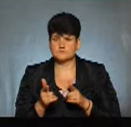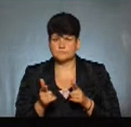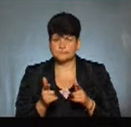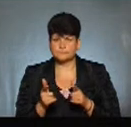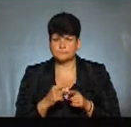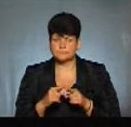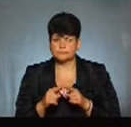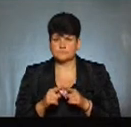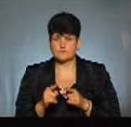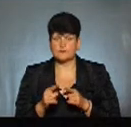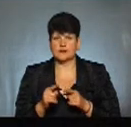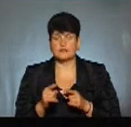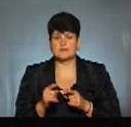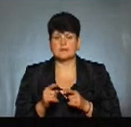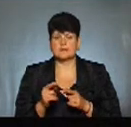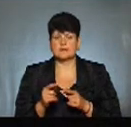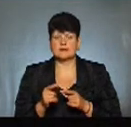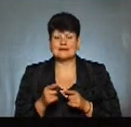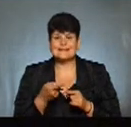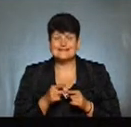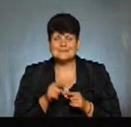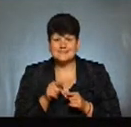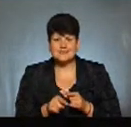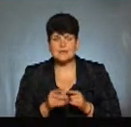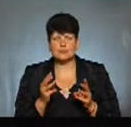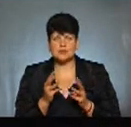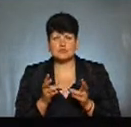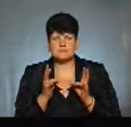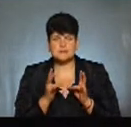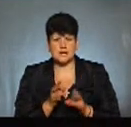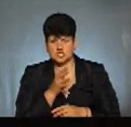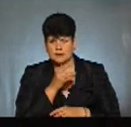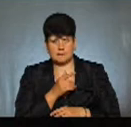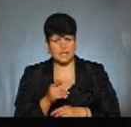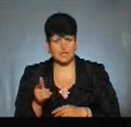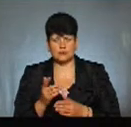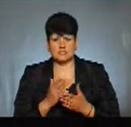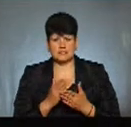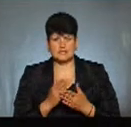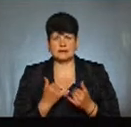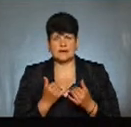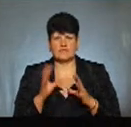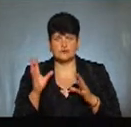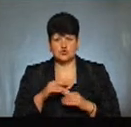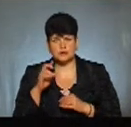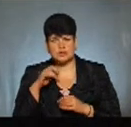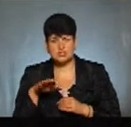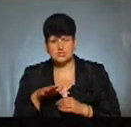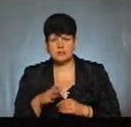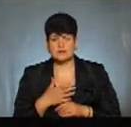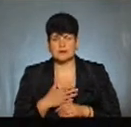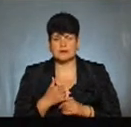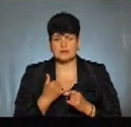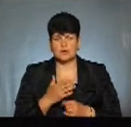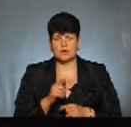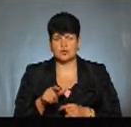достигають, зерно наливається, і цей пожежонебезпечний період є дуже важливим для як для цілої держави, так і для мешканців нашого